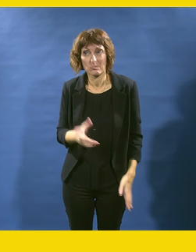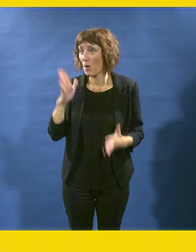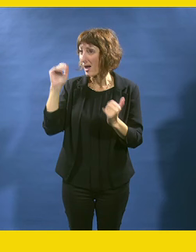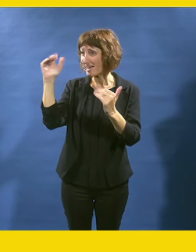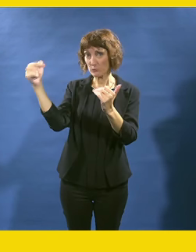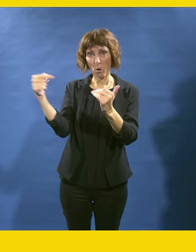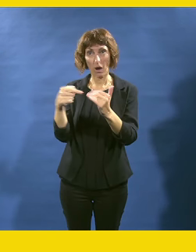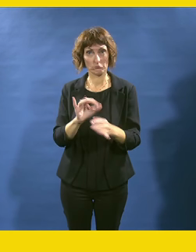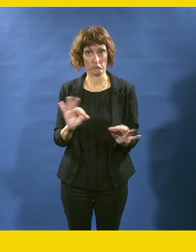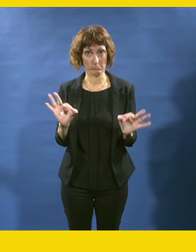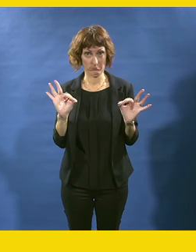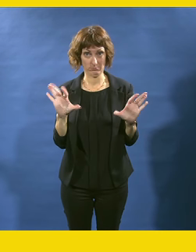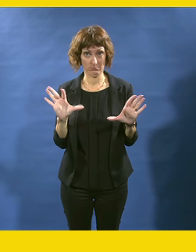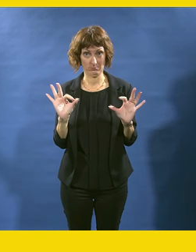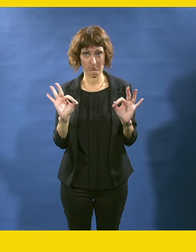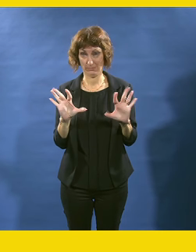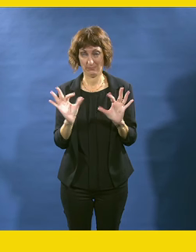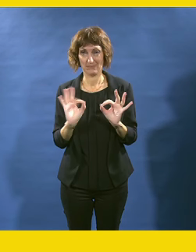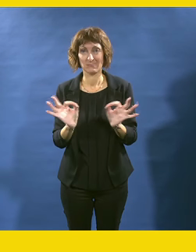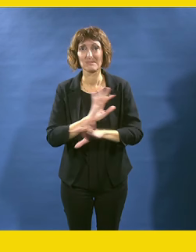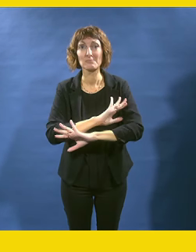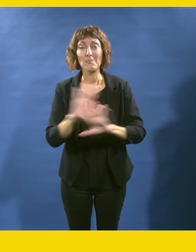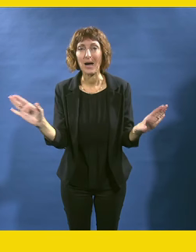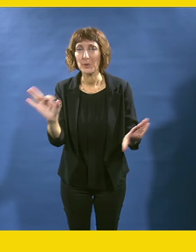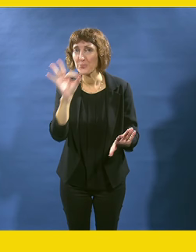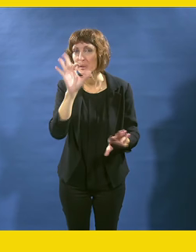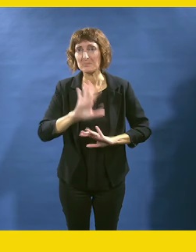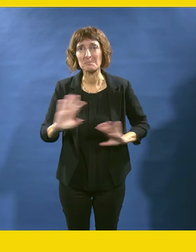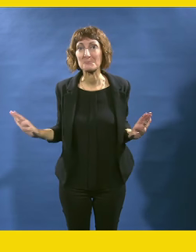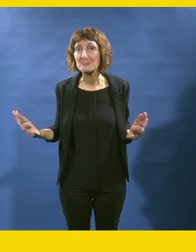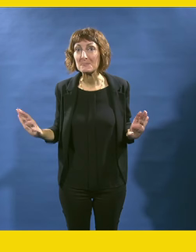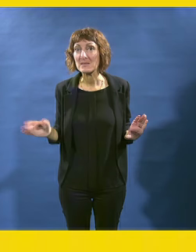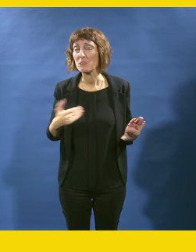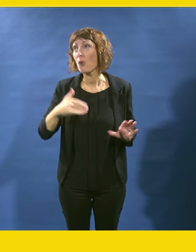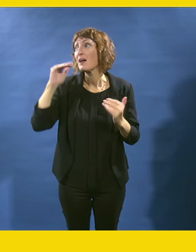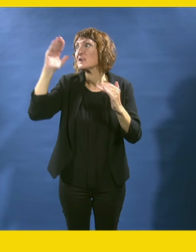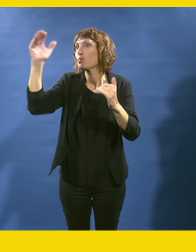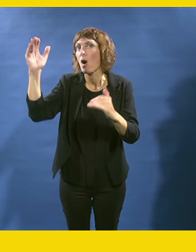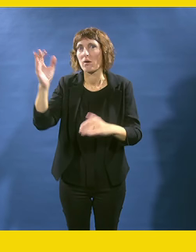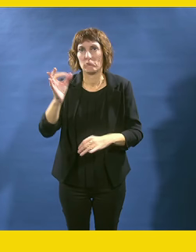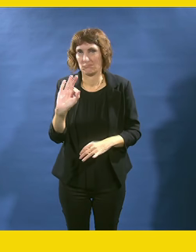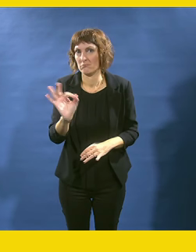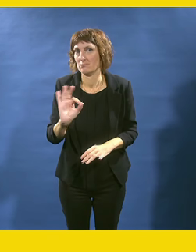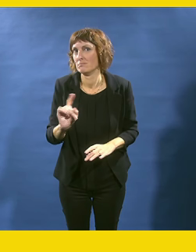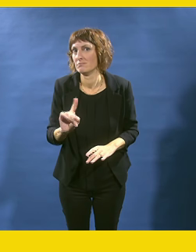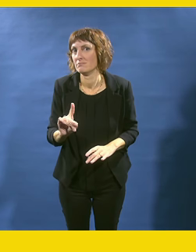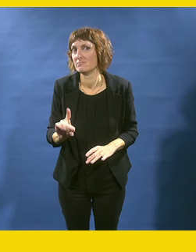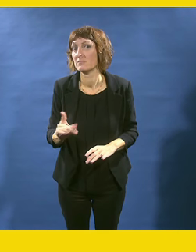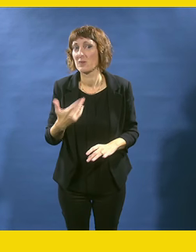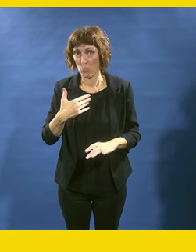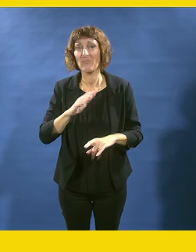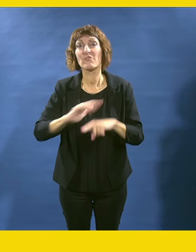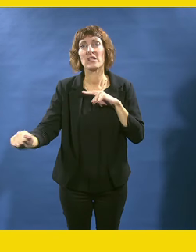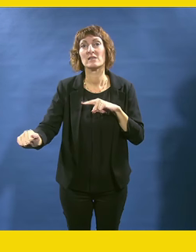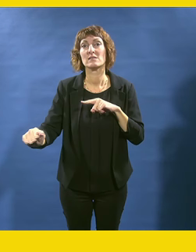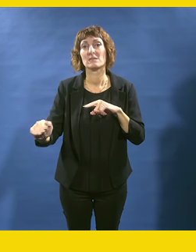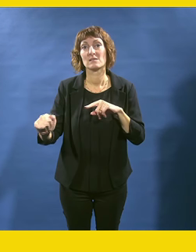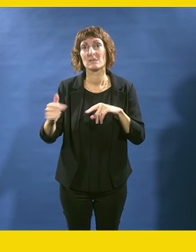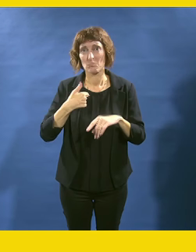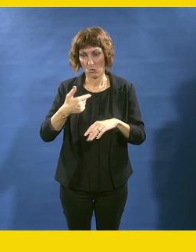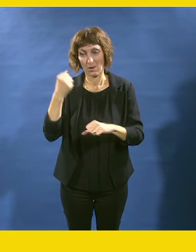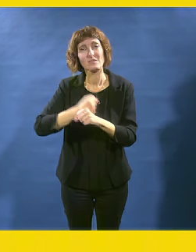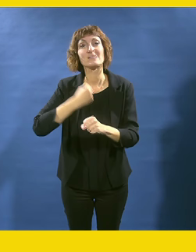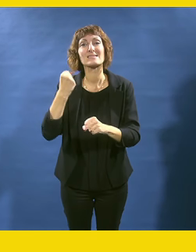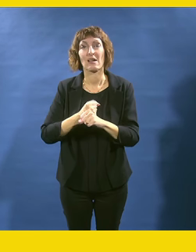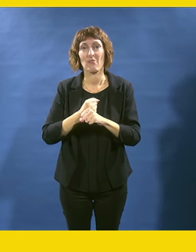espoir. Mais alors, aucun. Zéro. J'espère pas du tout. Moi, j'espère pas. J'agis, je fais, je